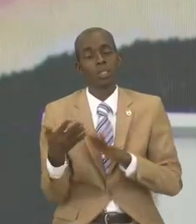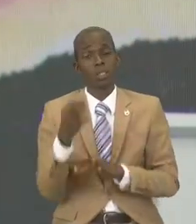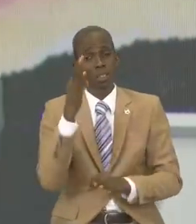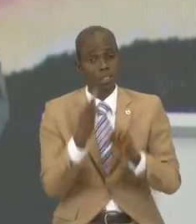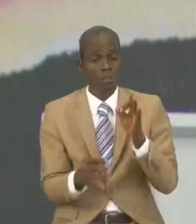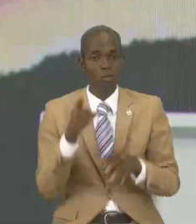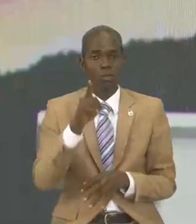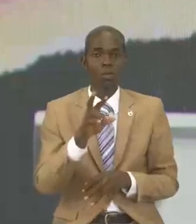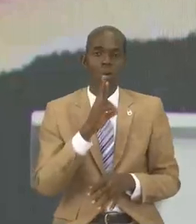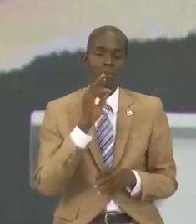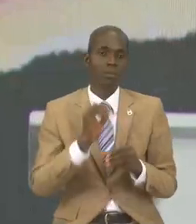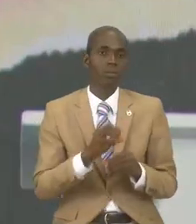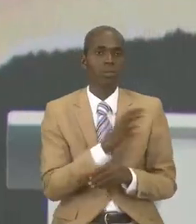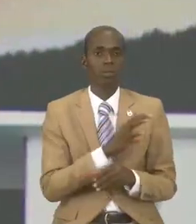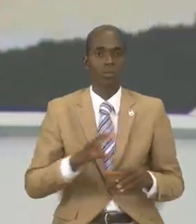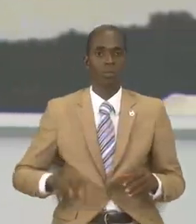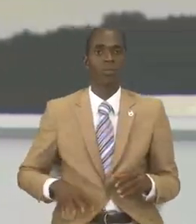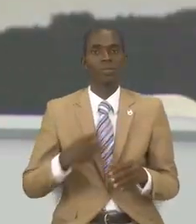Christ. Et il dit,